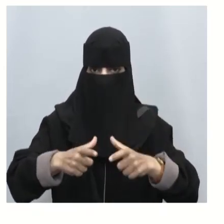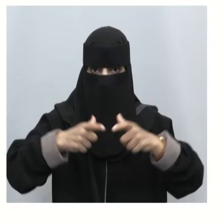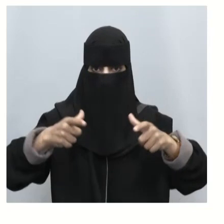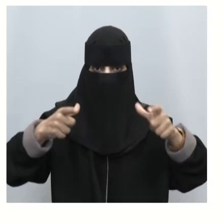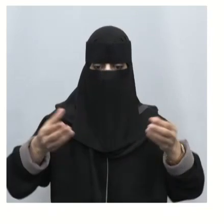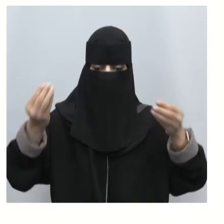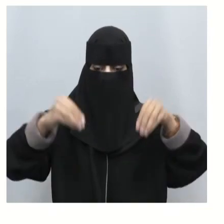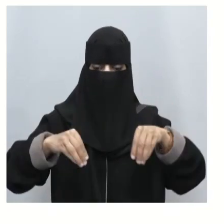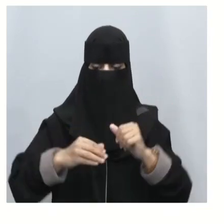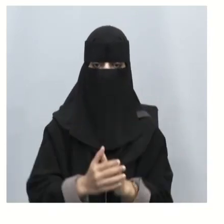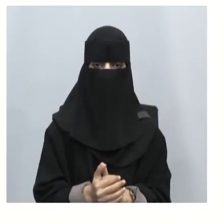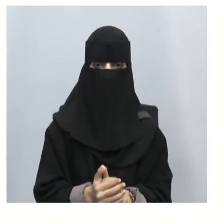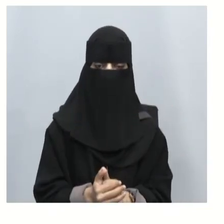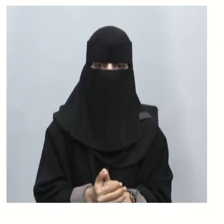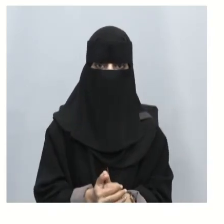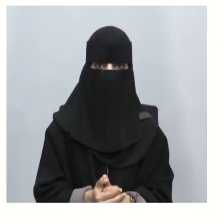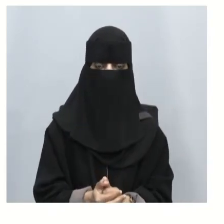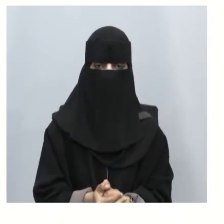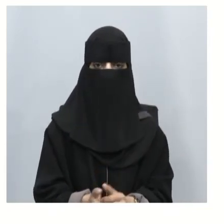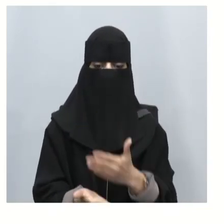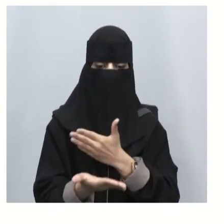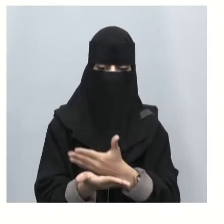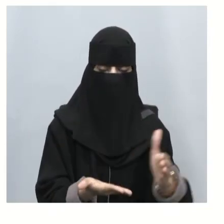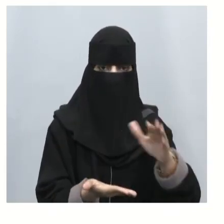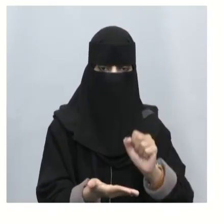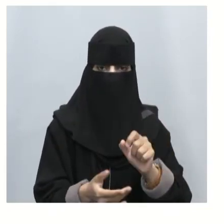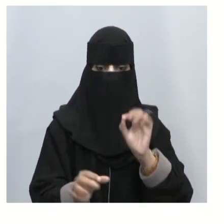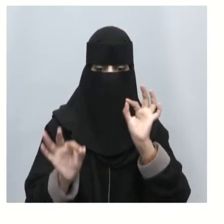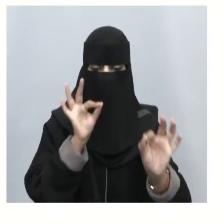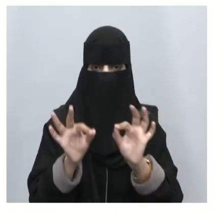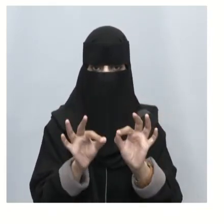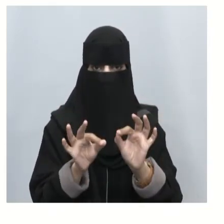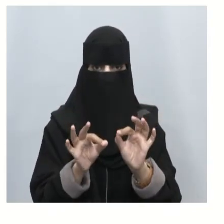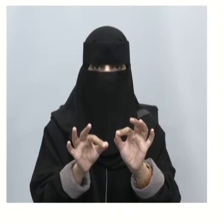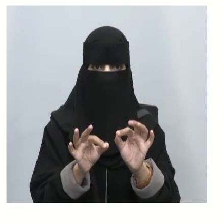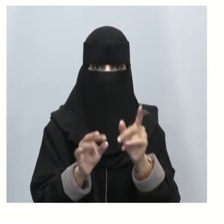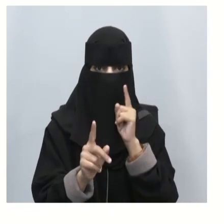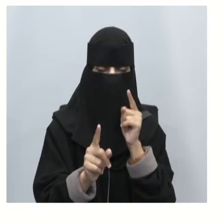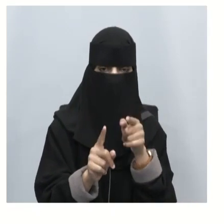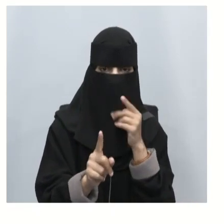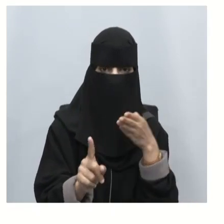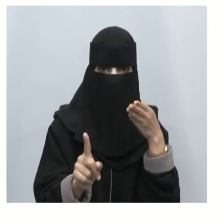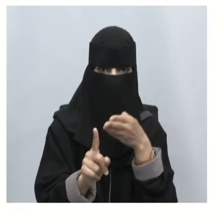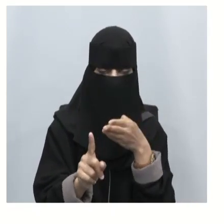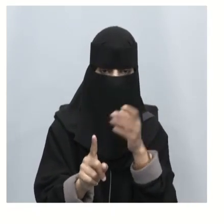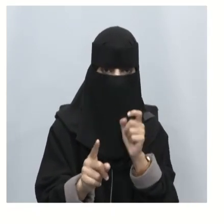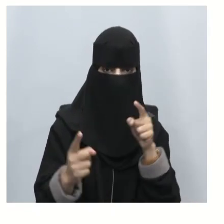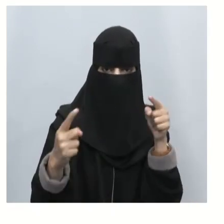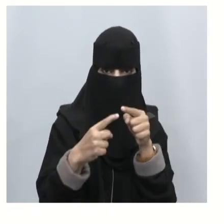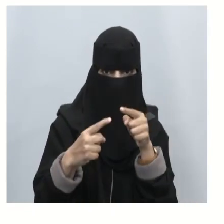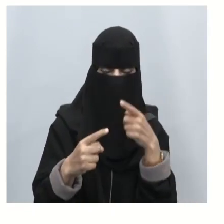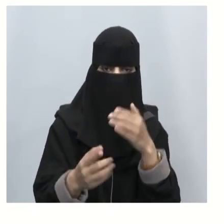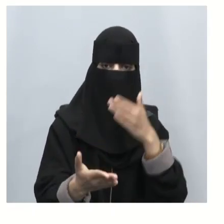ايضا قضوا على الفتن المناوله لهم فساعد هذا على ان يبرز مجموعه كبيره